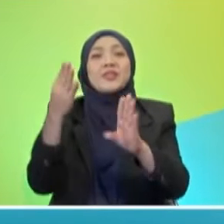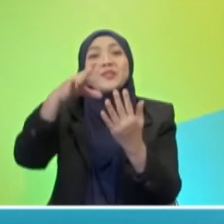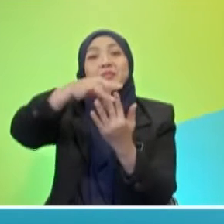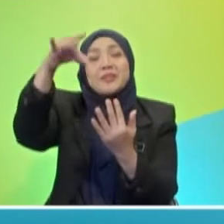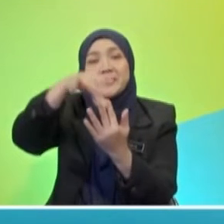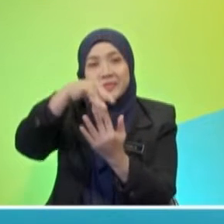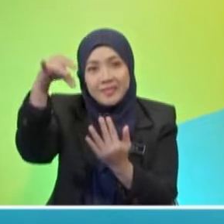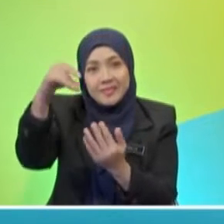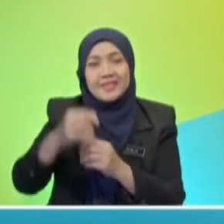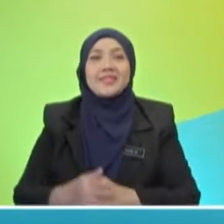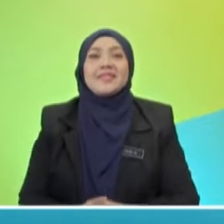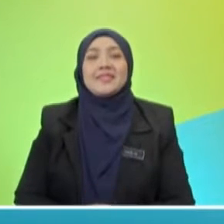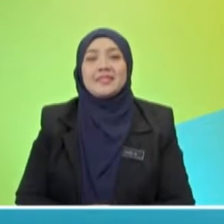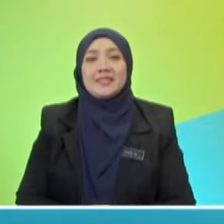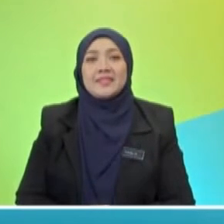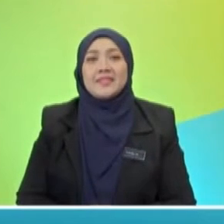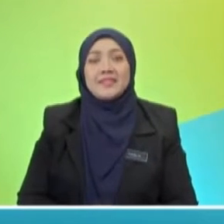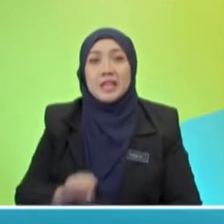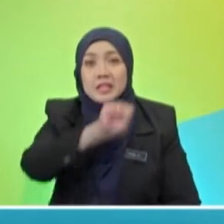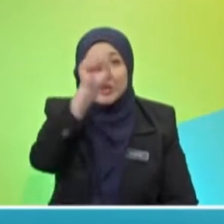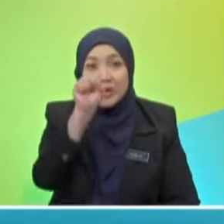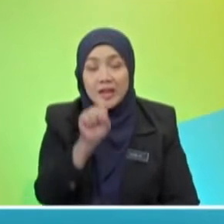satu. Ah, kita lihat soalannya.